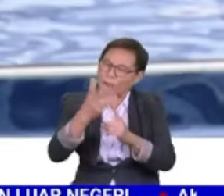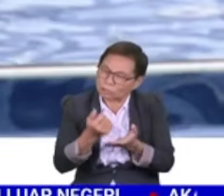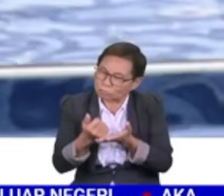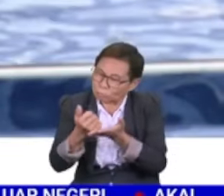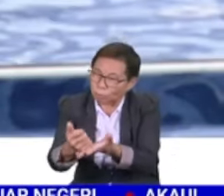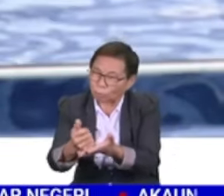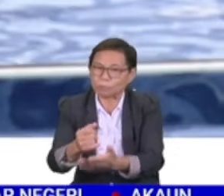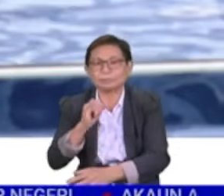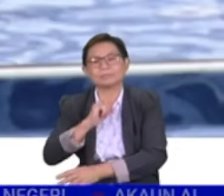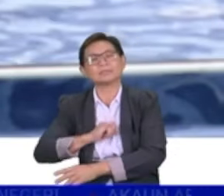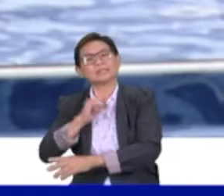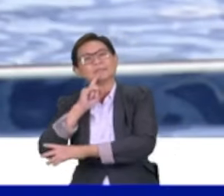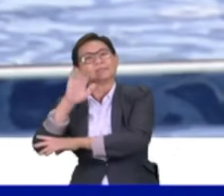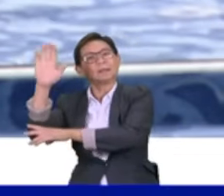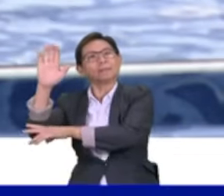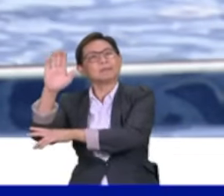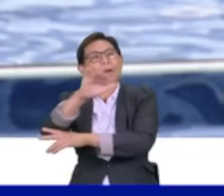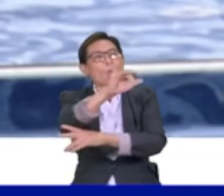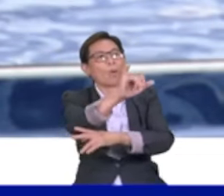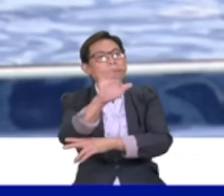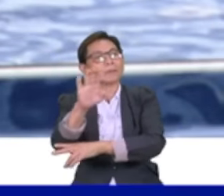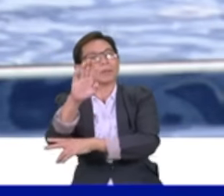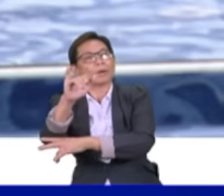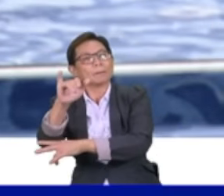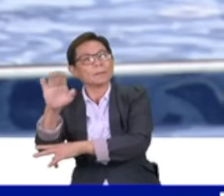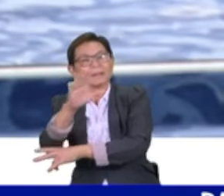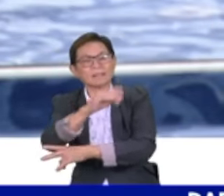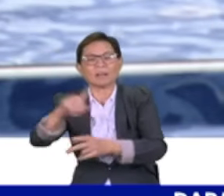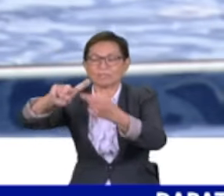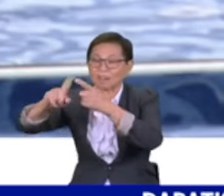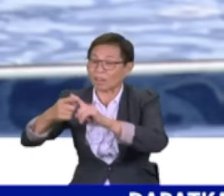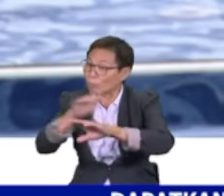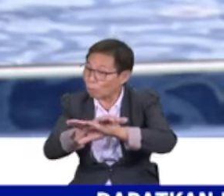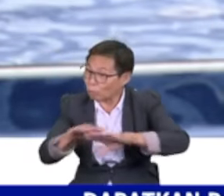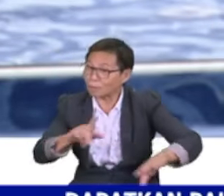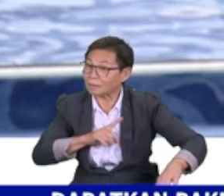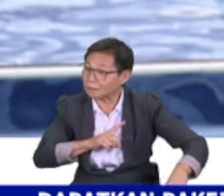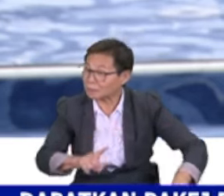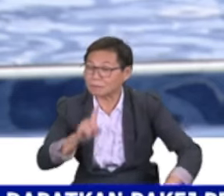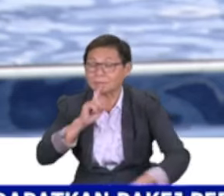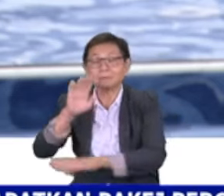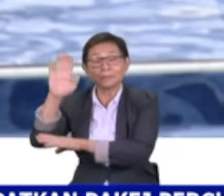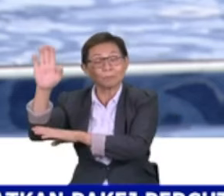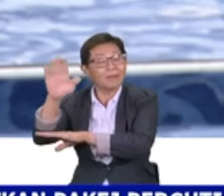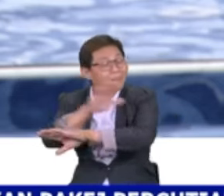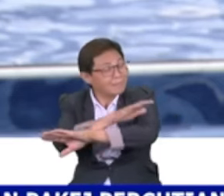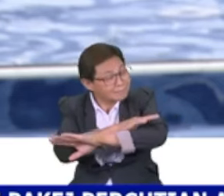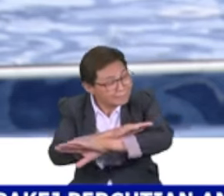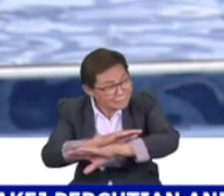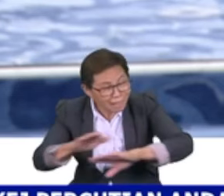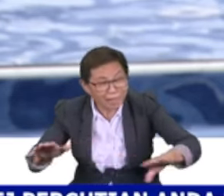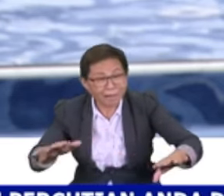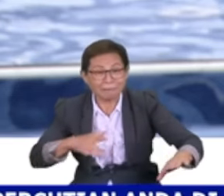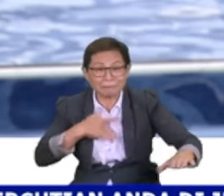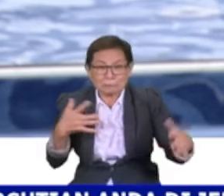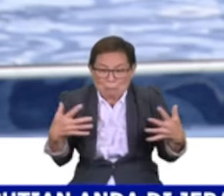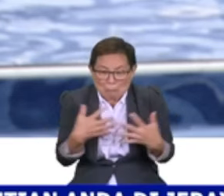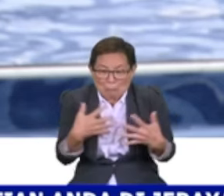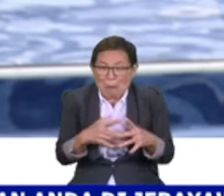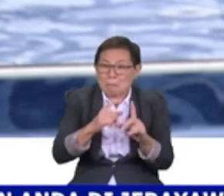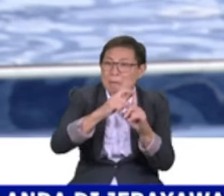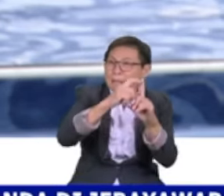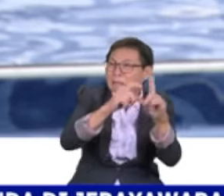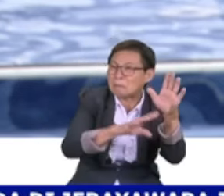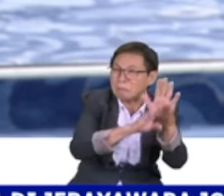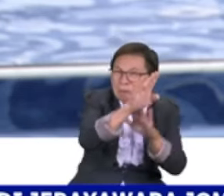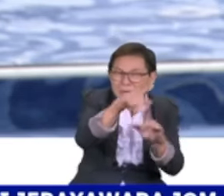Saya bagi jaminan kepada Yang Berhormat dan rakan-rakan kita yang bukan Islam, jangan rasa gemetar oleh kerana istilah itu